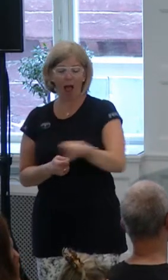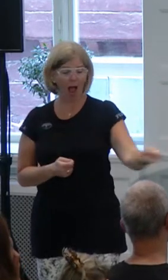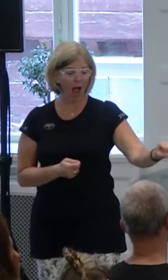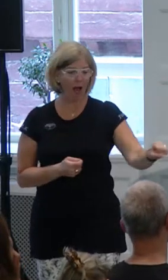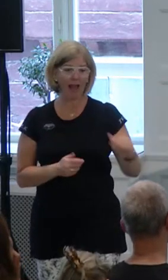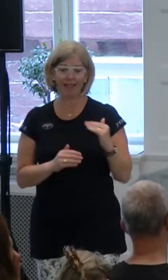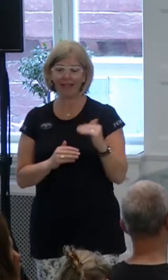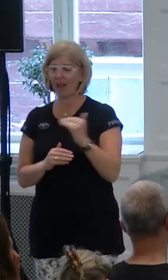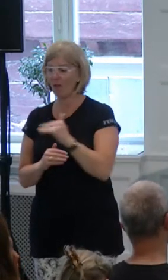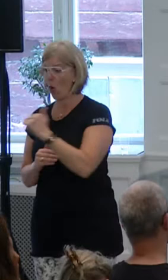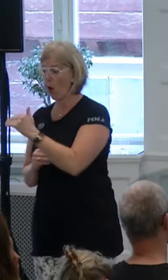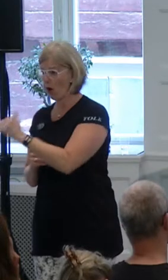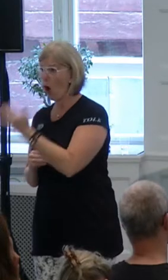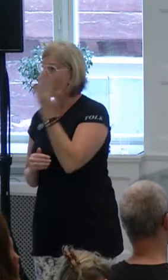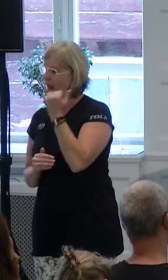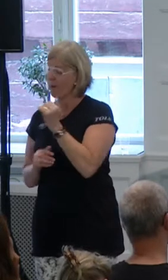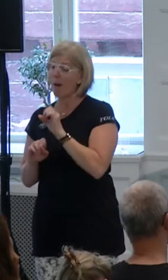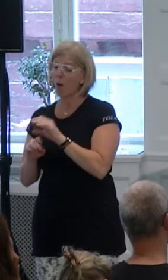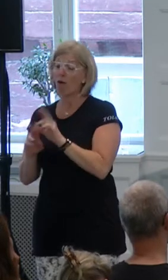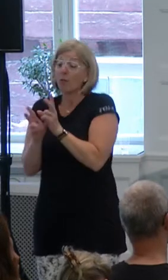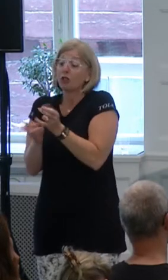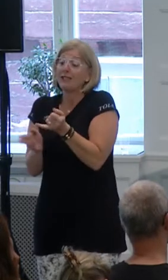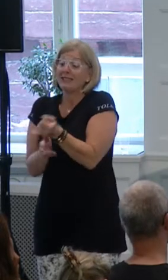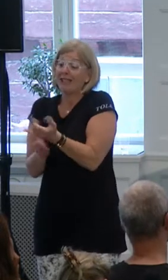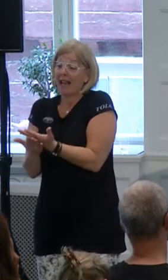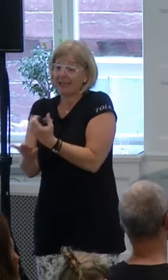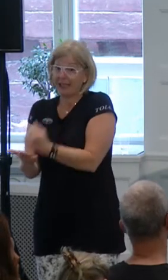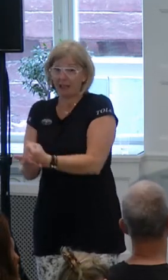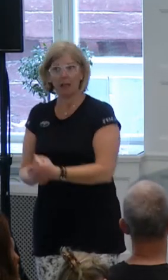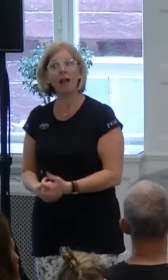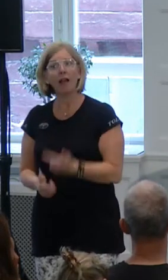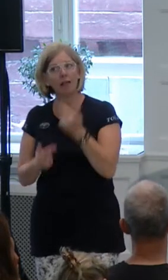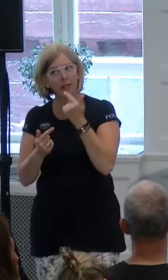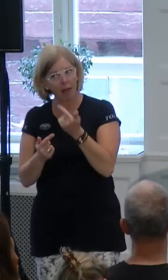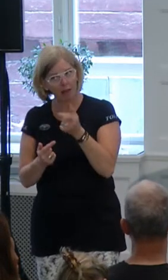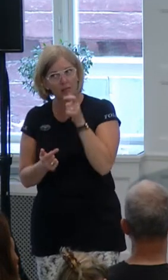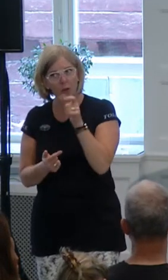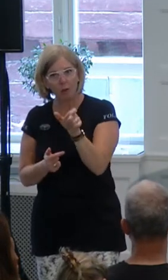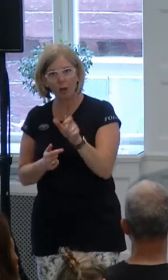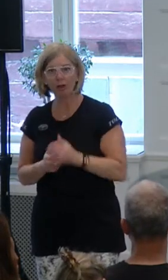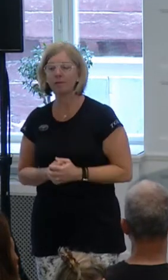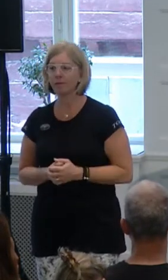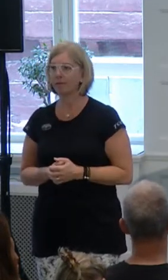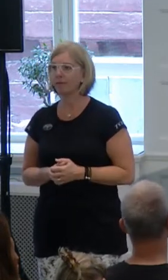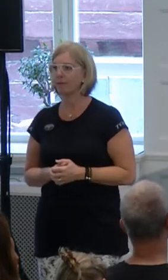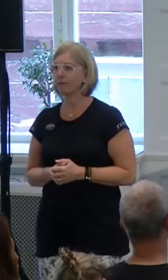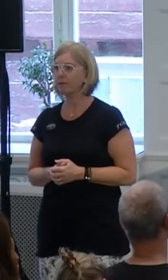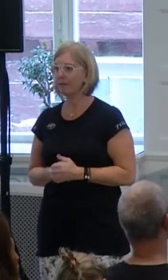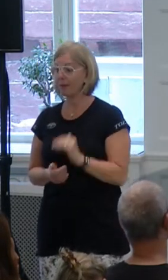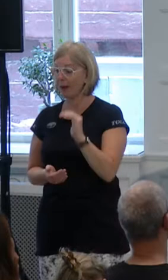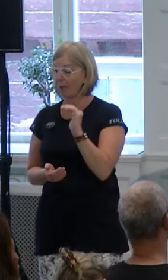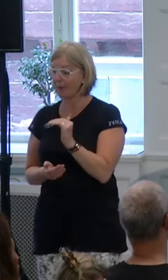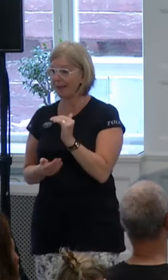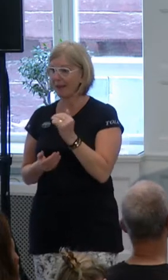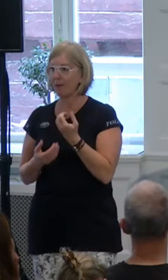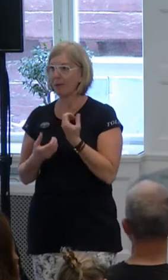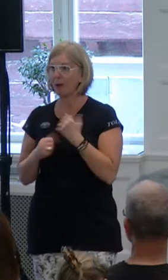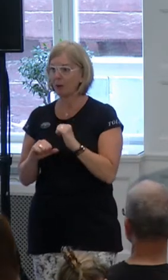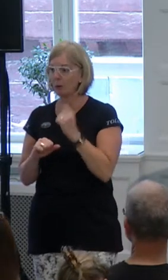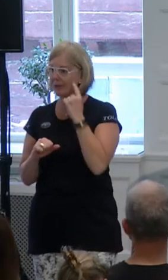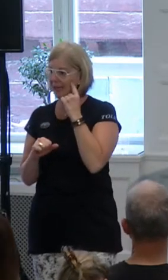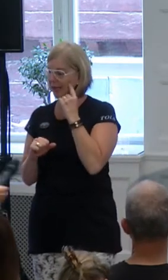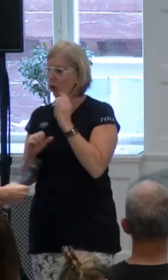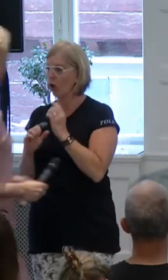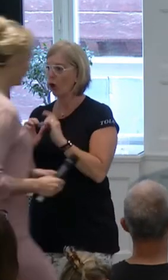det kan man påverka även om man sitter i landstinget. Ja. Tack för det inspelet. Mindre prestationstänk och nyckeltal, vad